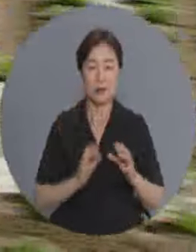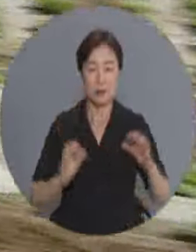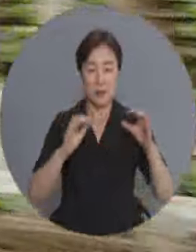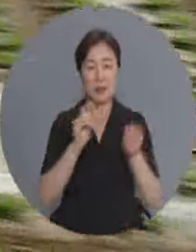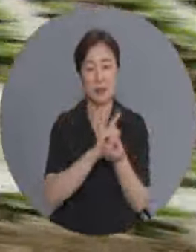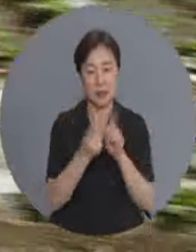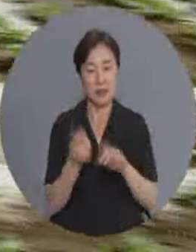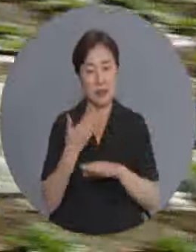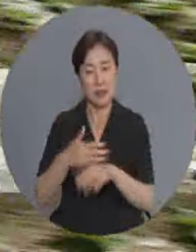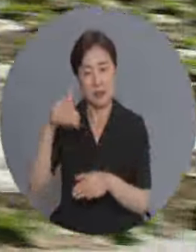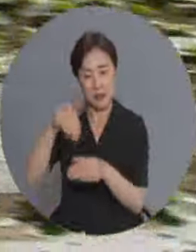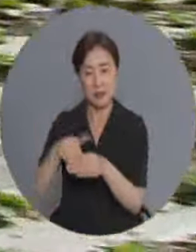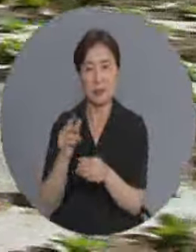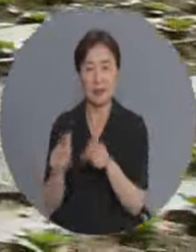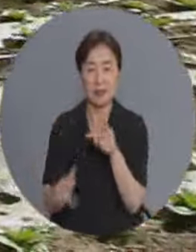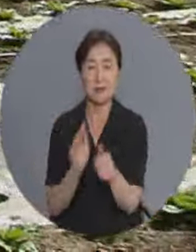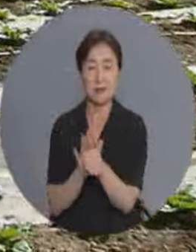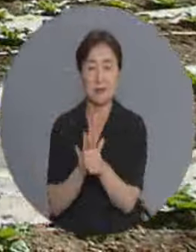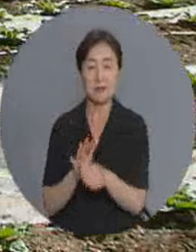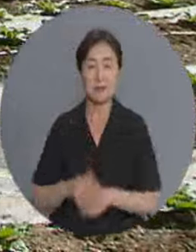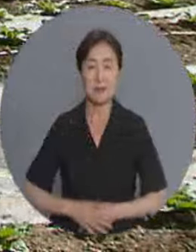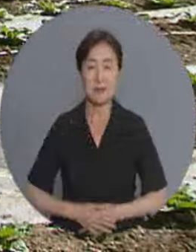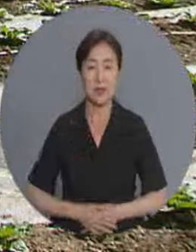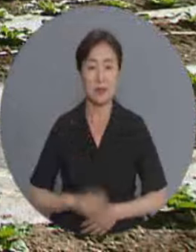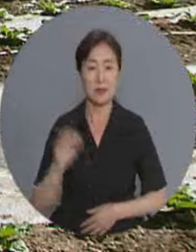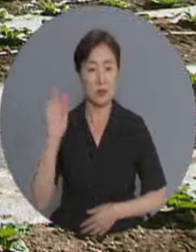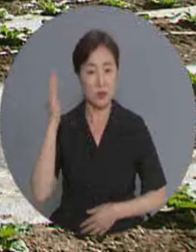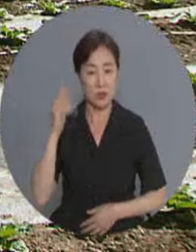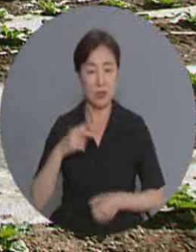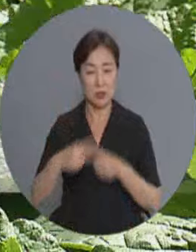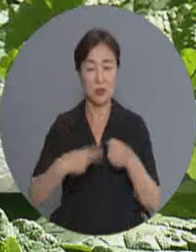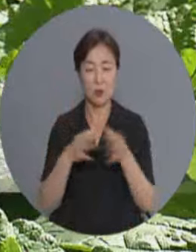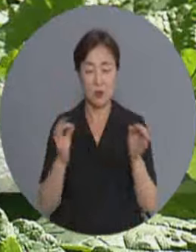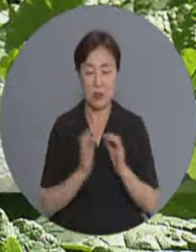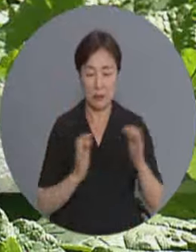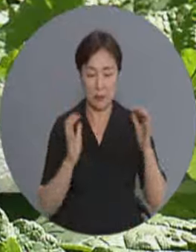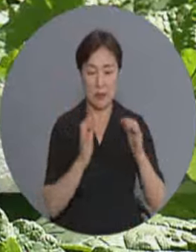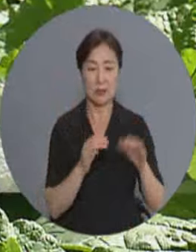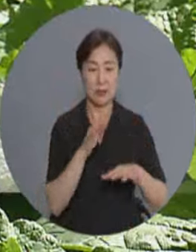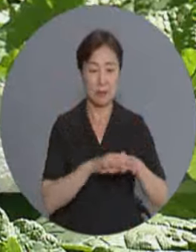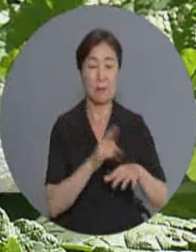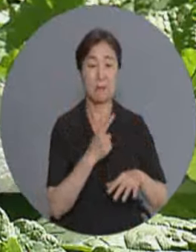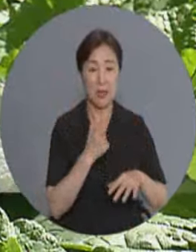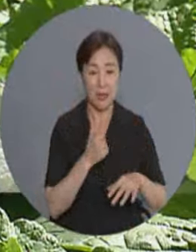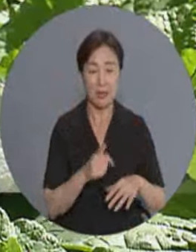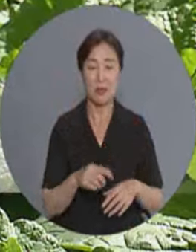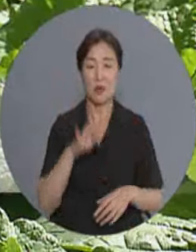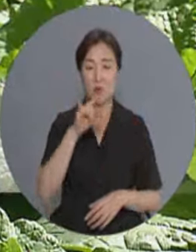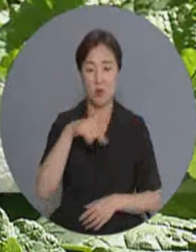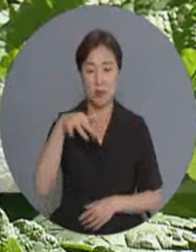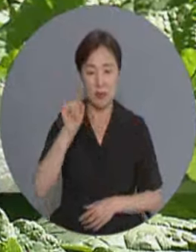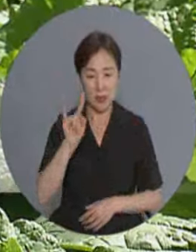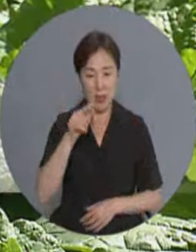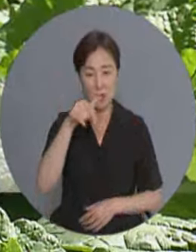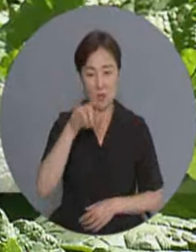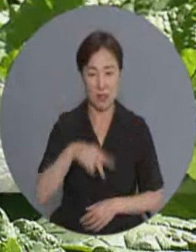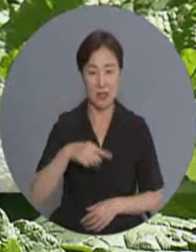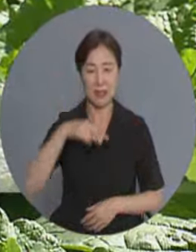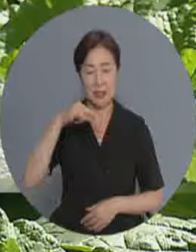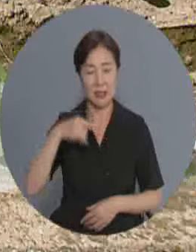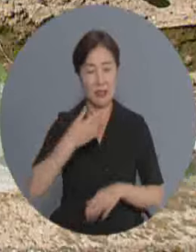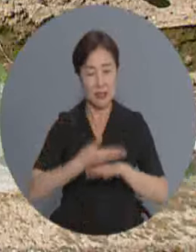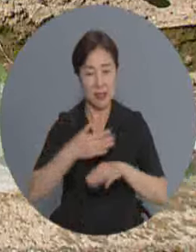추진합니다. 작목 전환 지원은 최근 2년 동안 배추를 재배했던 땅에 유채나 귀리 등 다른 작물을